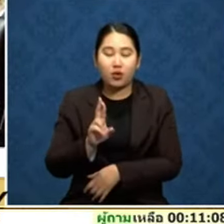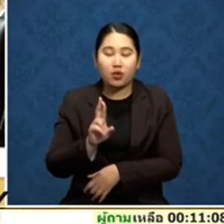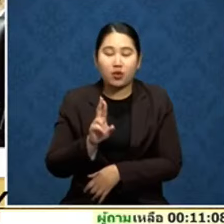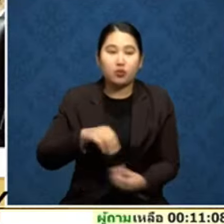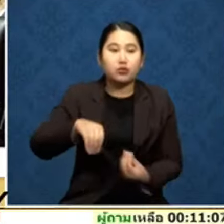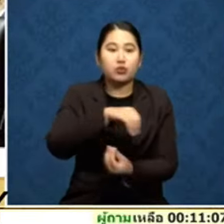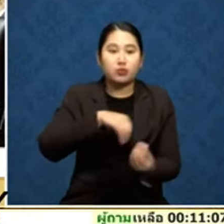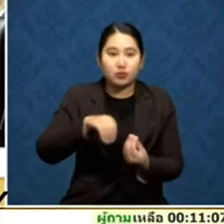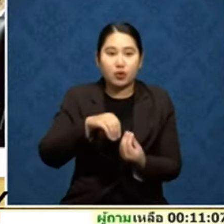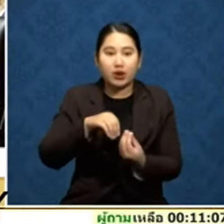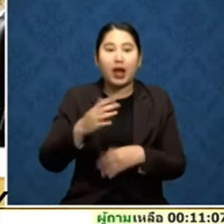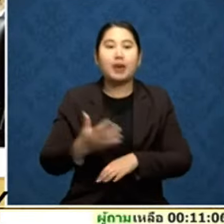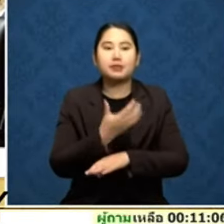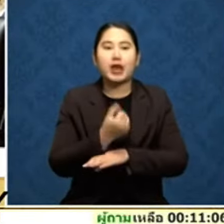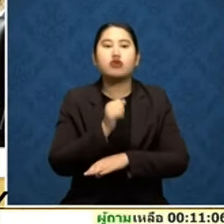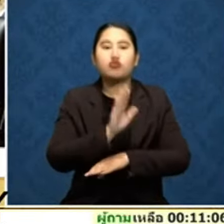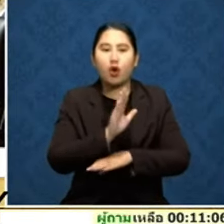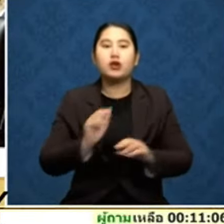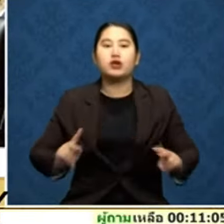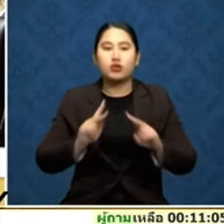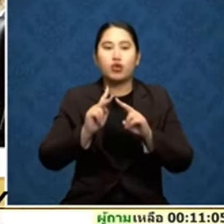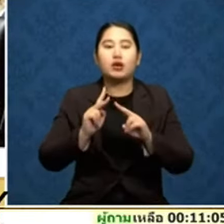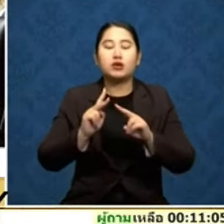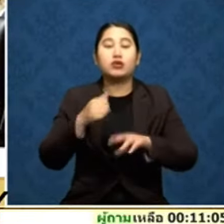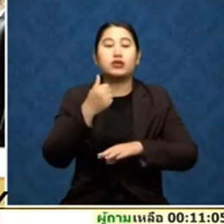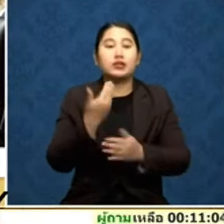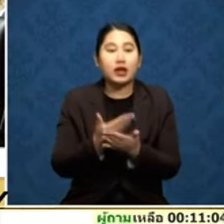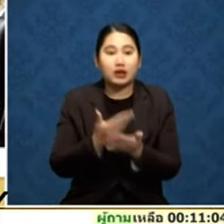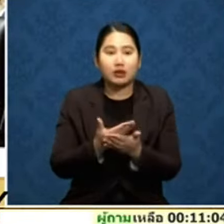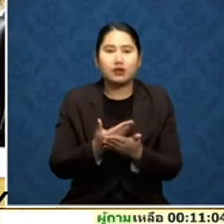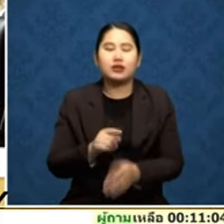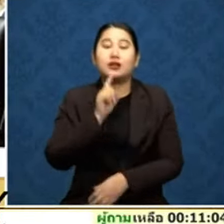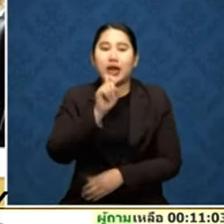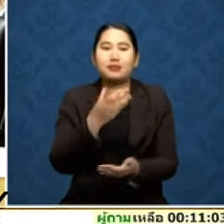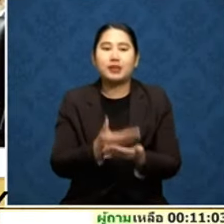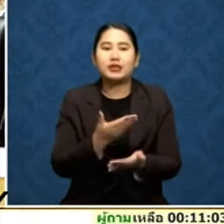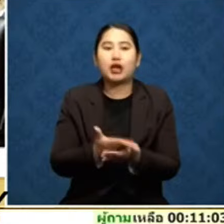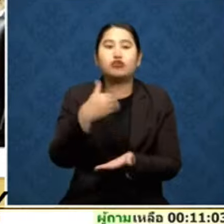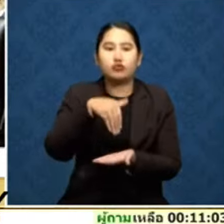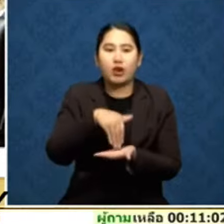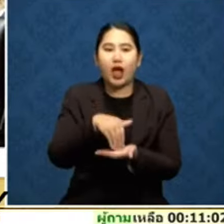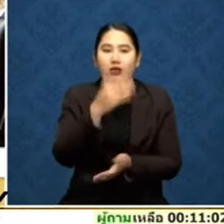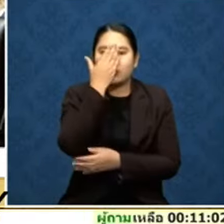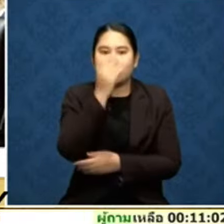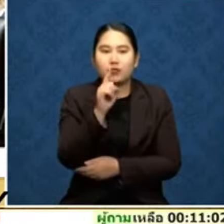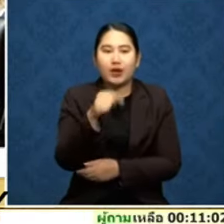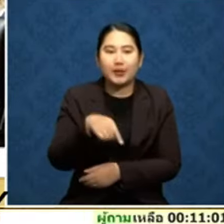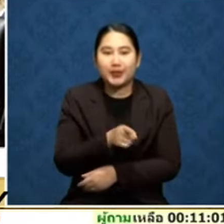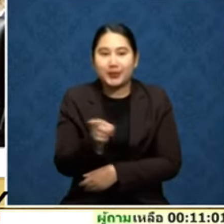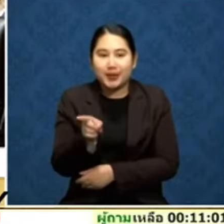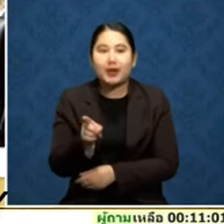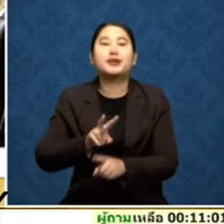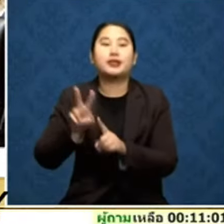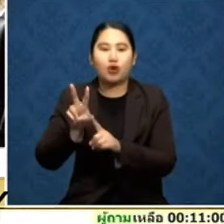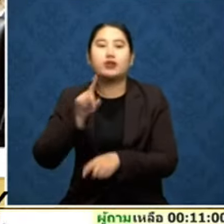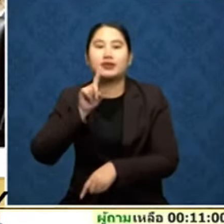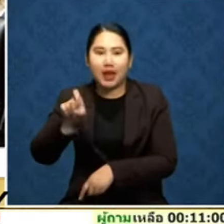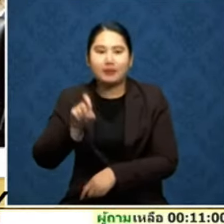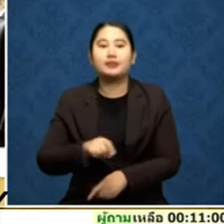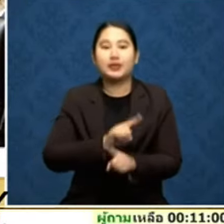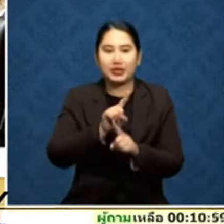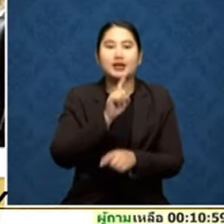นาจของรัฐมนตรีว่าการกระทรวงการคลังหรือไม่ที่ต้องถามเรื่องงบกลางไว้ก่อนเพราะว่าจะลีดไปสู่คำถามข้อที่2ค่ะขอจบคำถามแรกเ